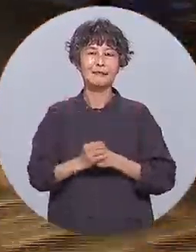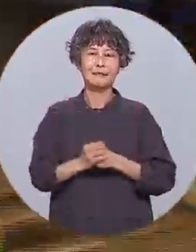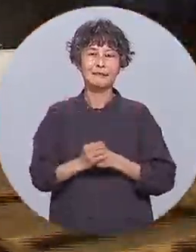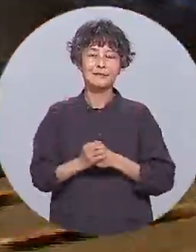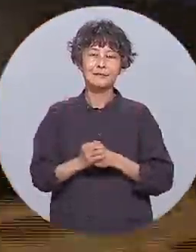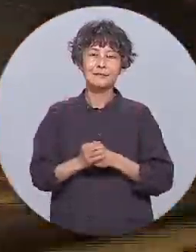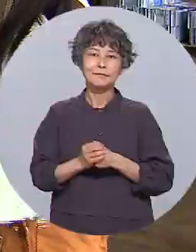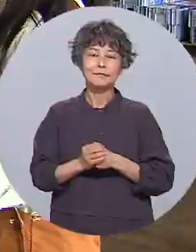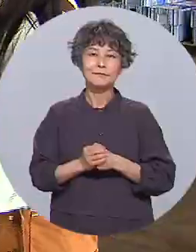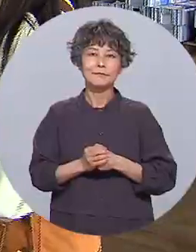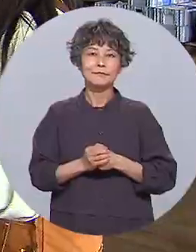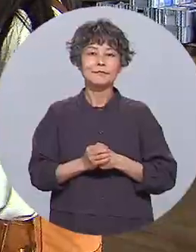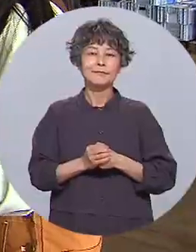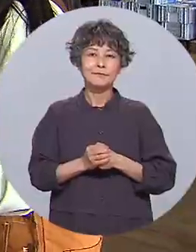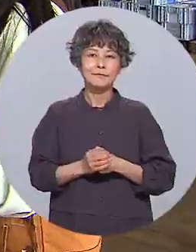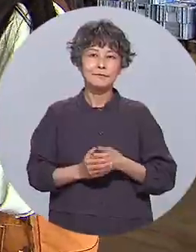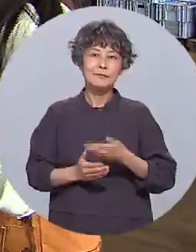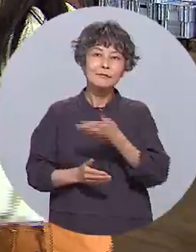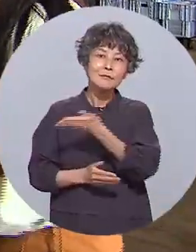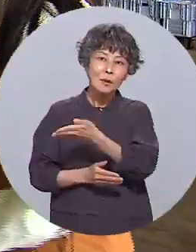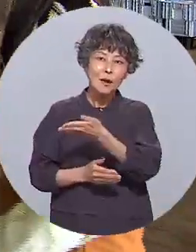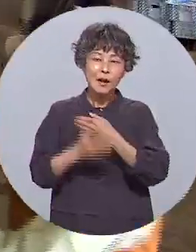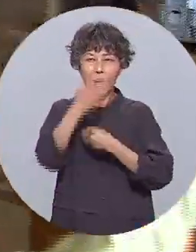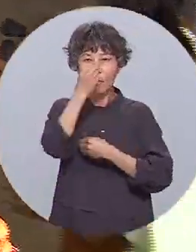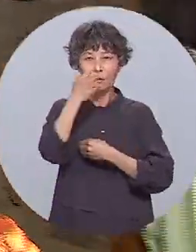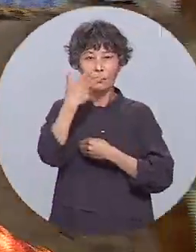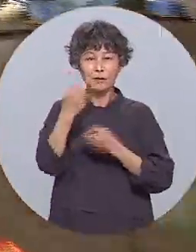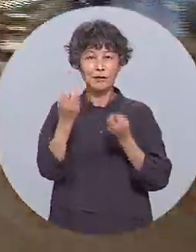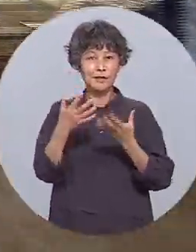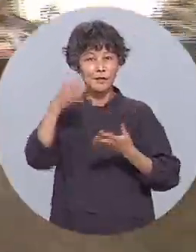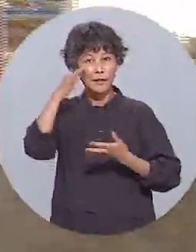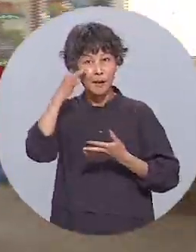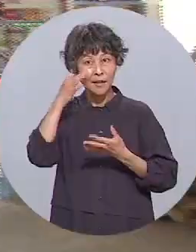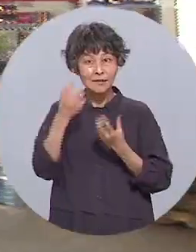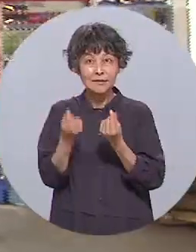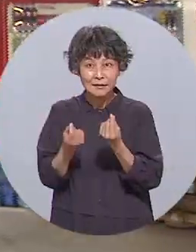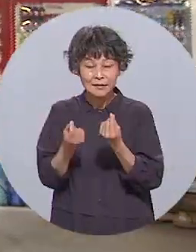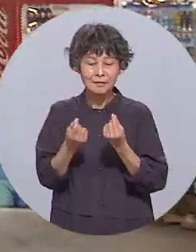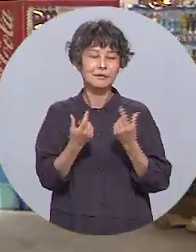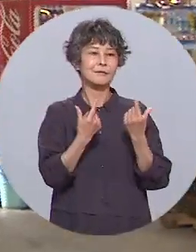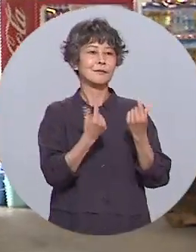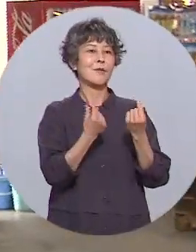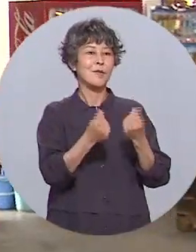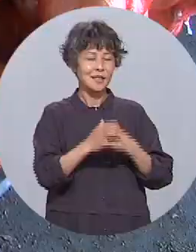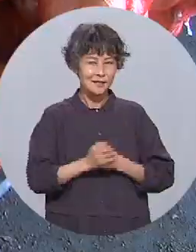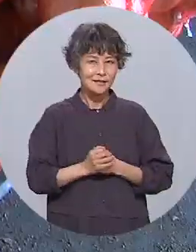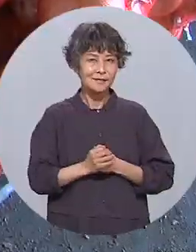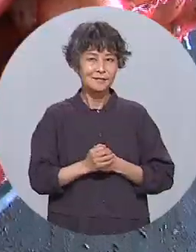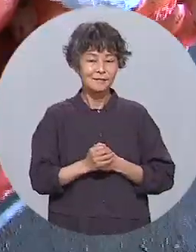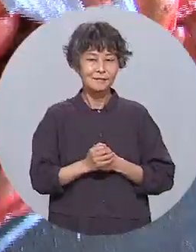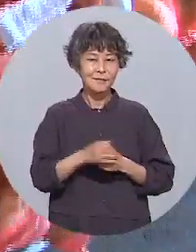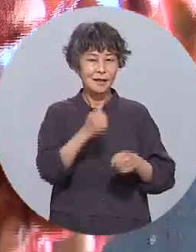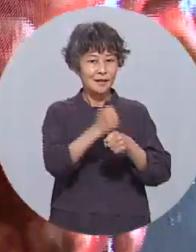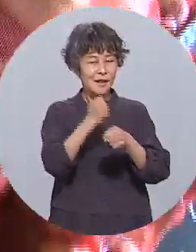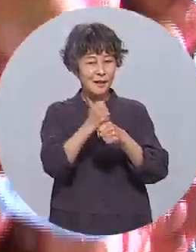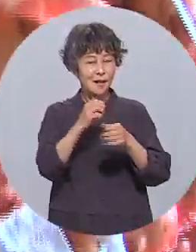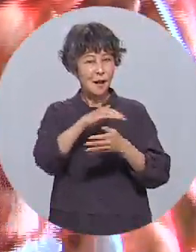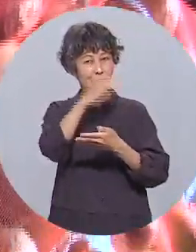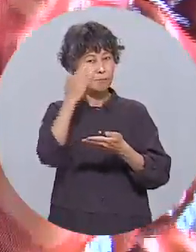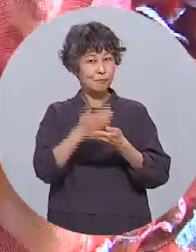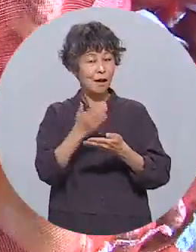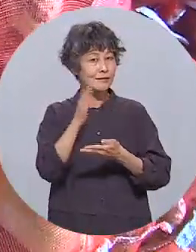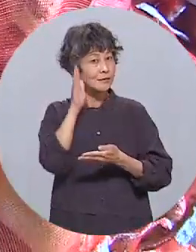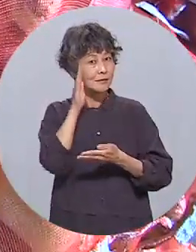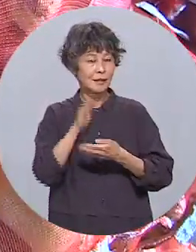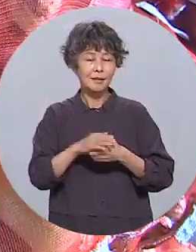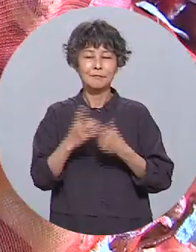、これが本庄市の新玉ねぎ。 はい、はい、そうです、新玉ねぎです。 生産量がすごい多いって聞いたん